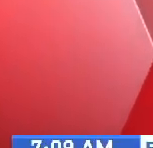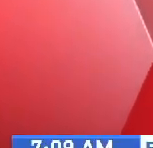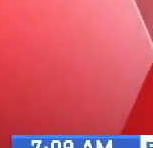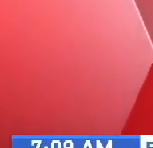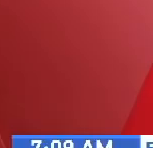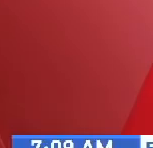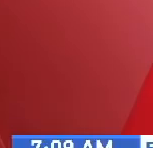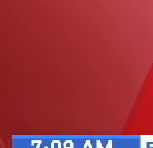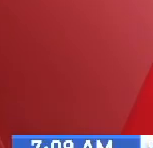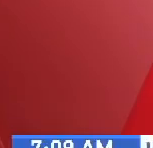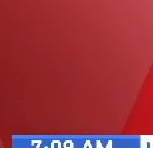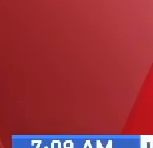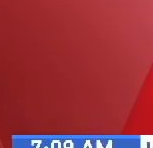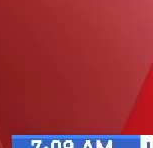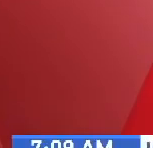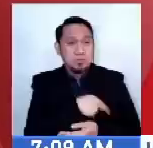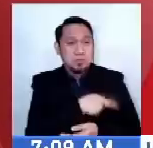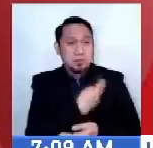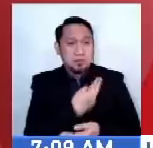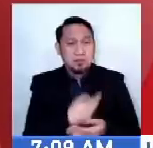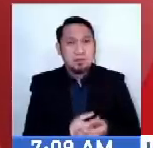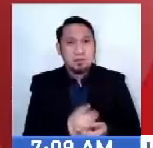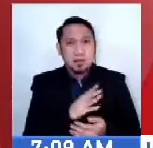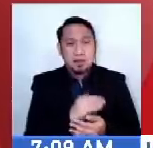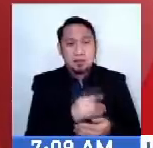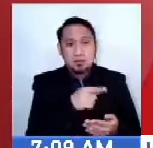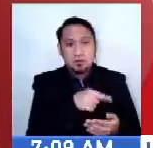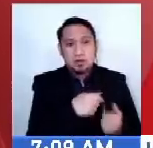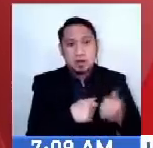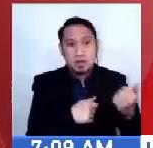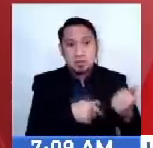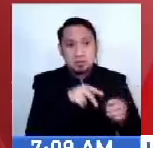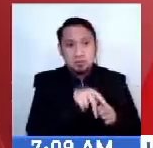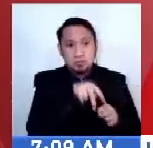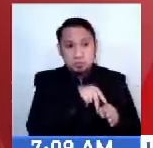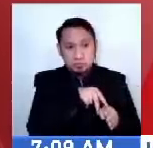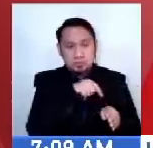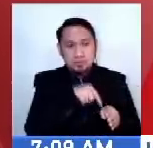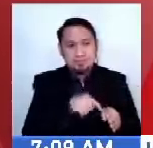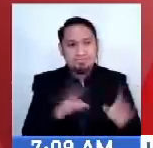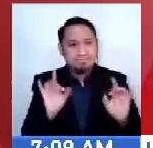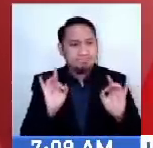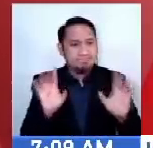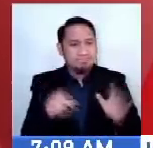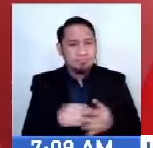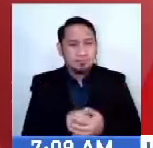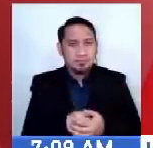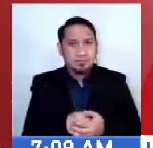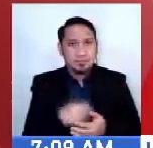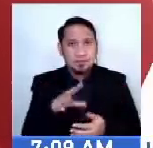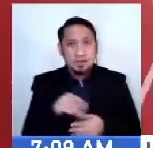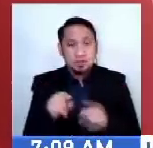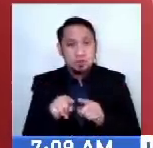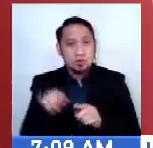arrival sa ospital si De La Cruz habang critical ang angkas niyang si Catilleja at ang nakabangga ang